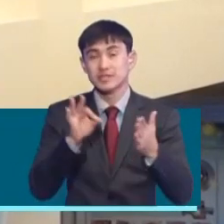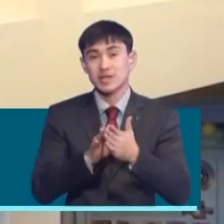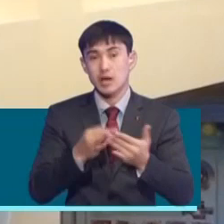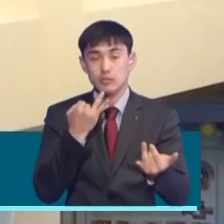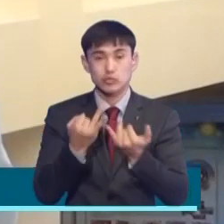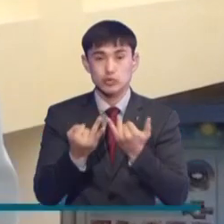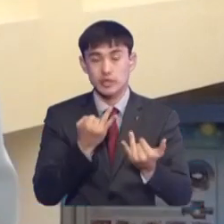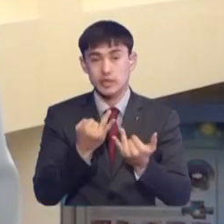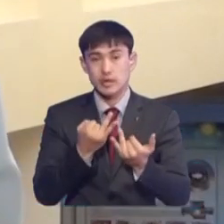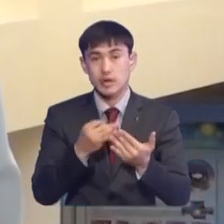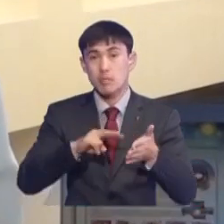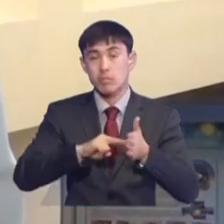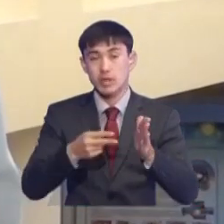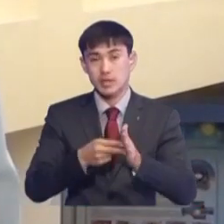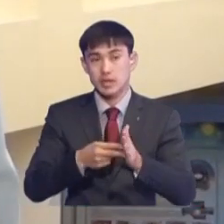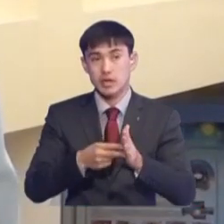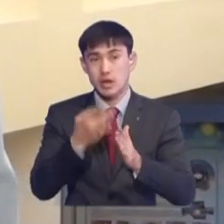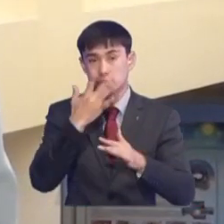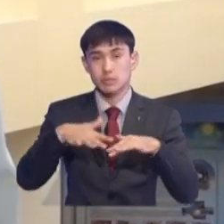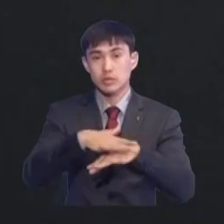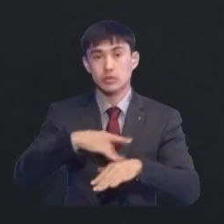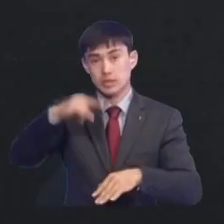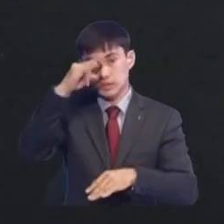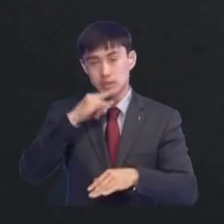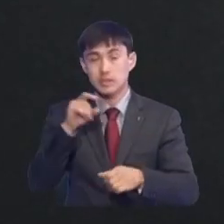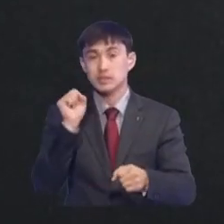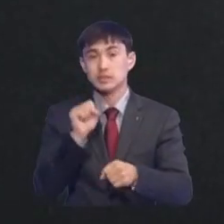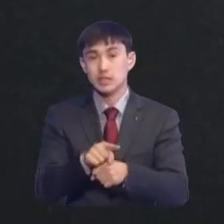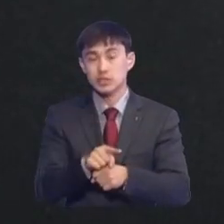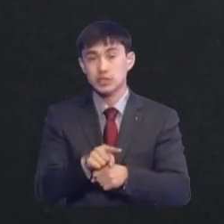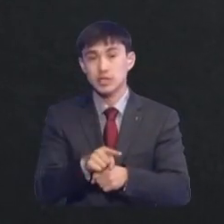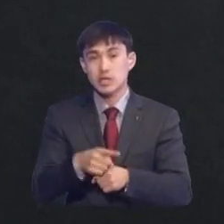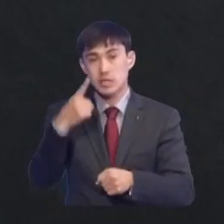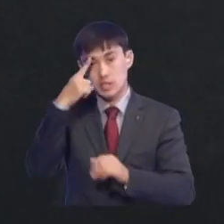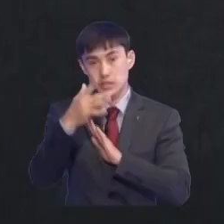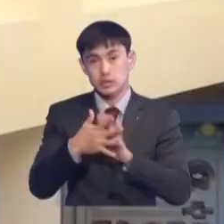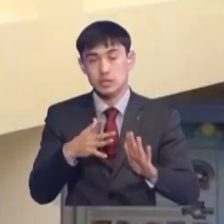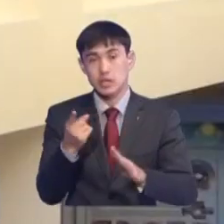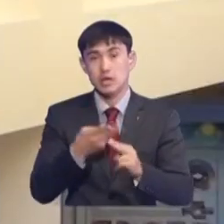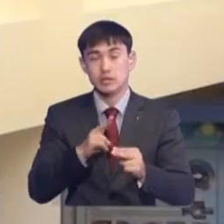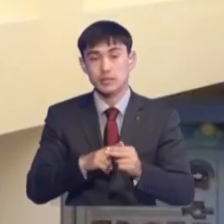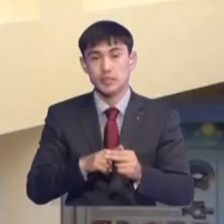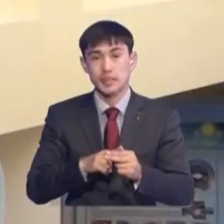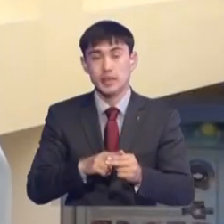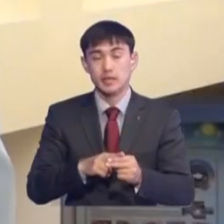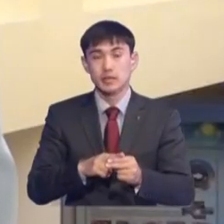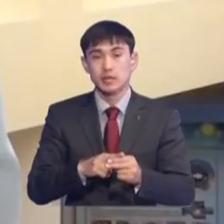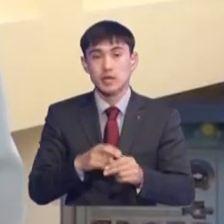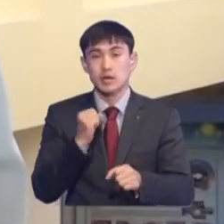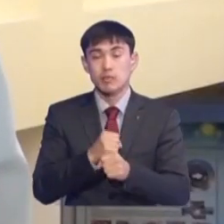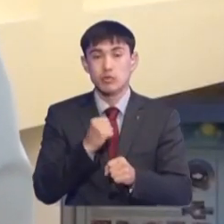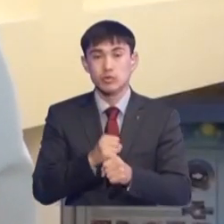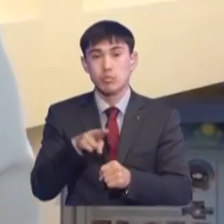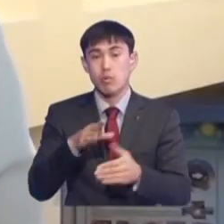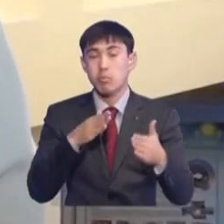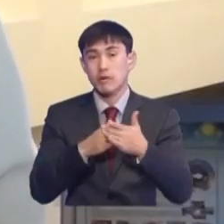обсуждения медиаплана Ассамблеи народов Казахстана задачи ясны это в основном работа